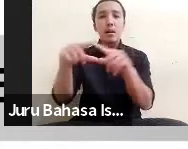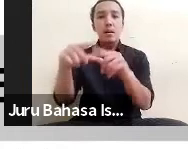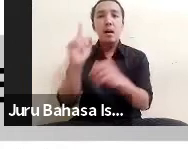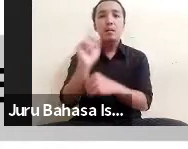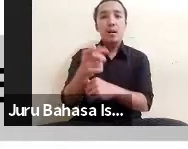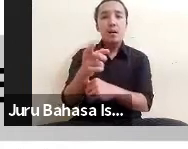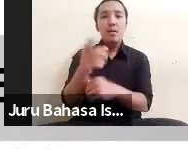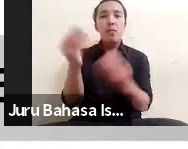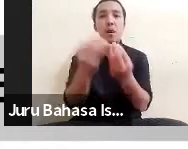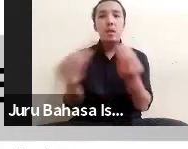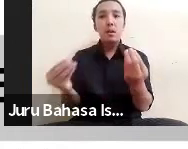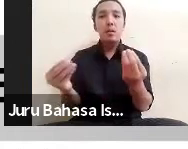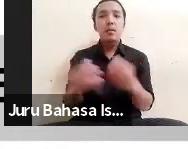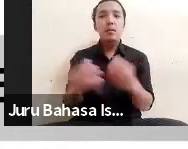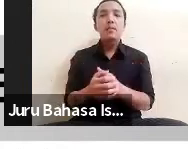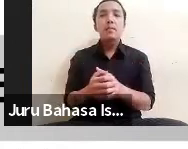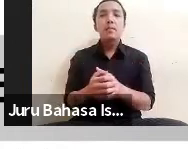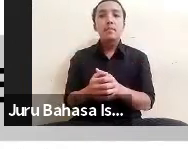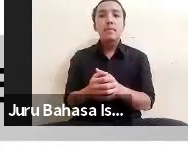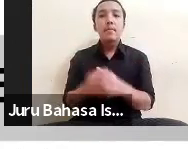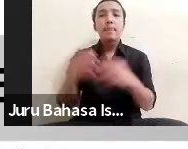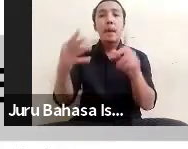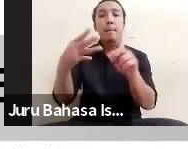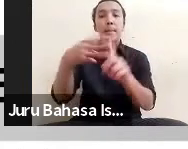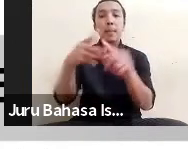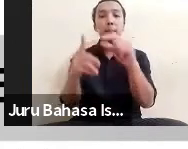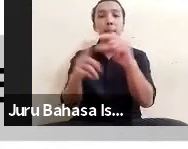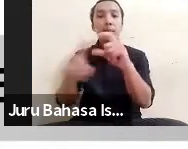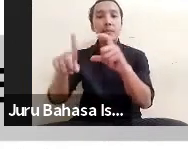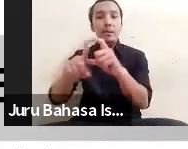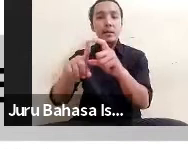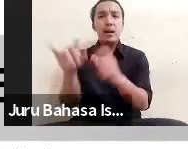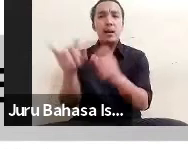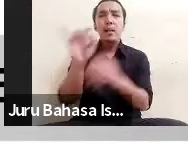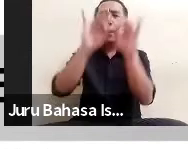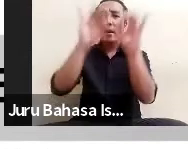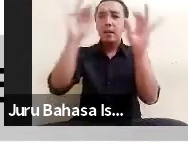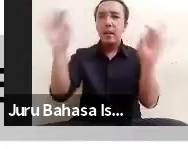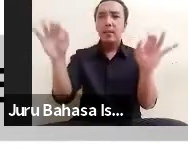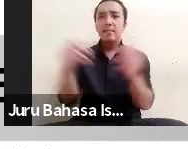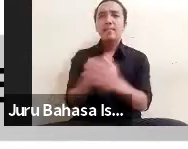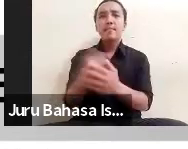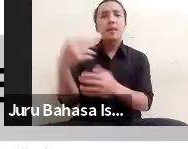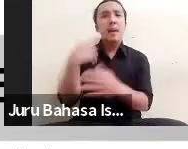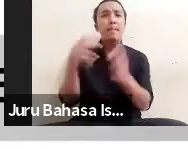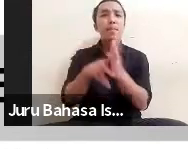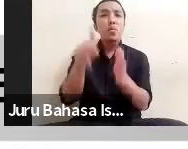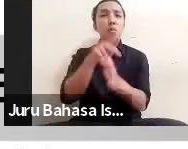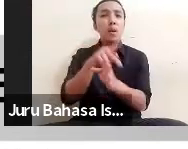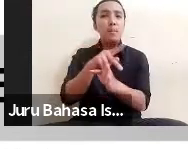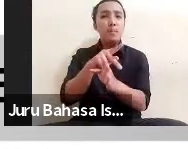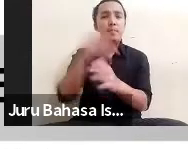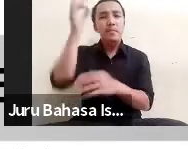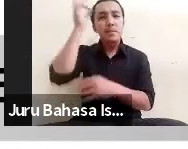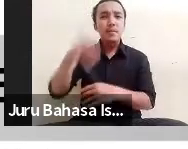apa namanya BPD dan lain sebagainya. Bahkan dengan adanya program desa inklusi ini,